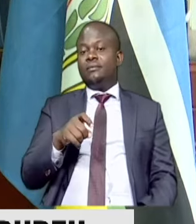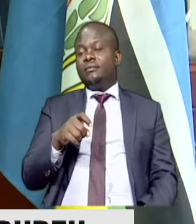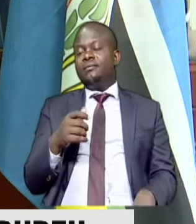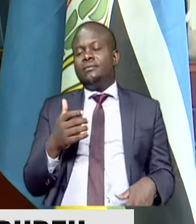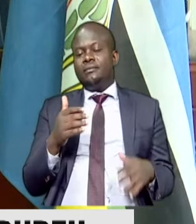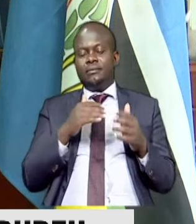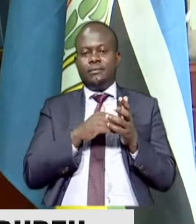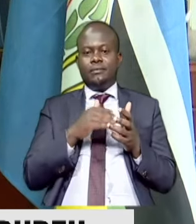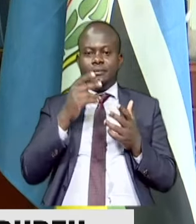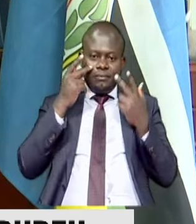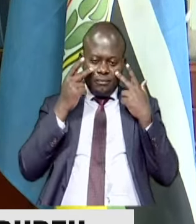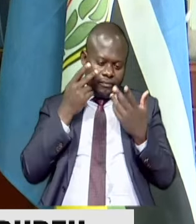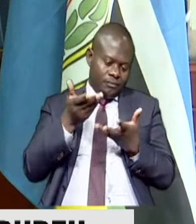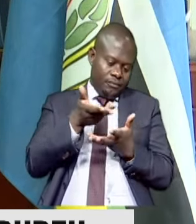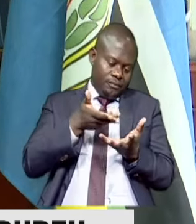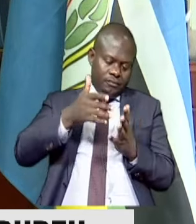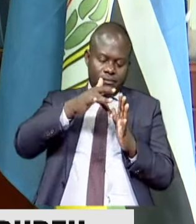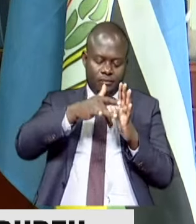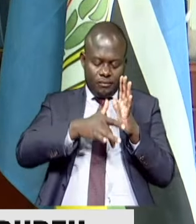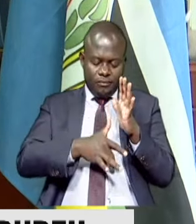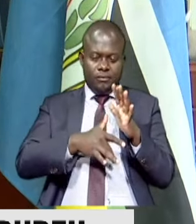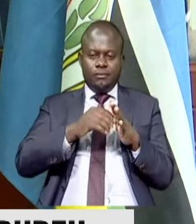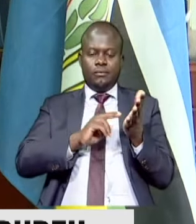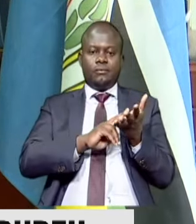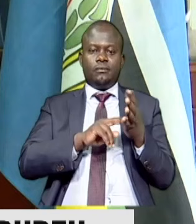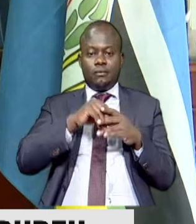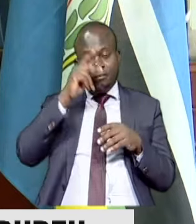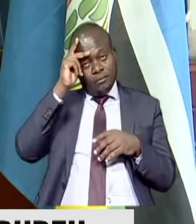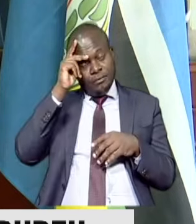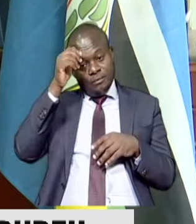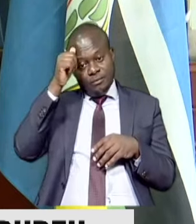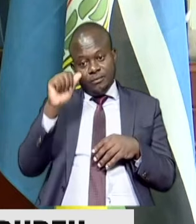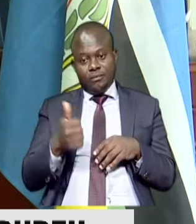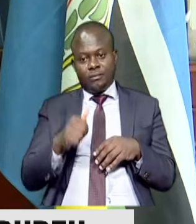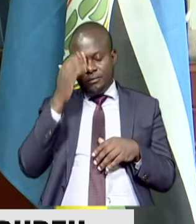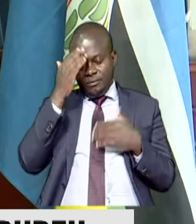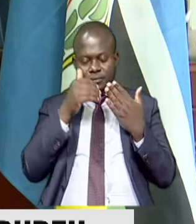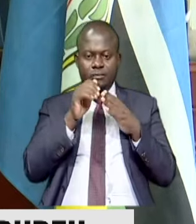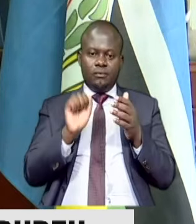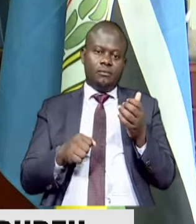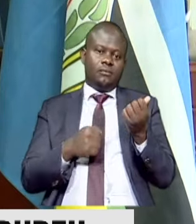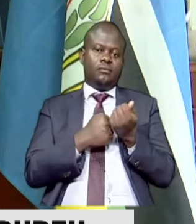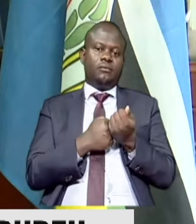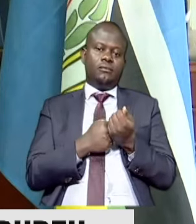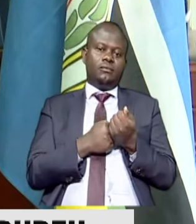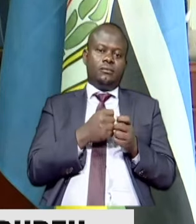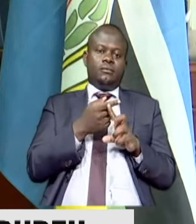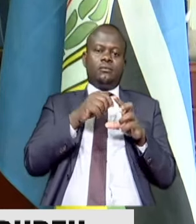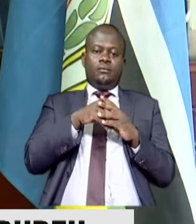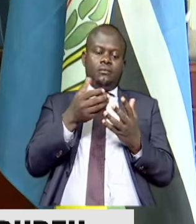kubona isesengura ryimbitse rikoresha ubumenyi n'ubuhanga kugira ngo byunganire ibindi byakuwe mu